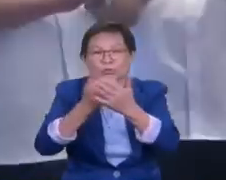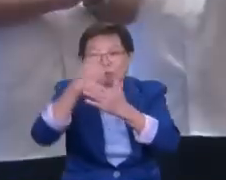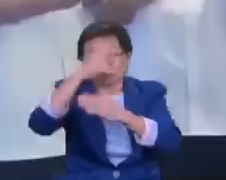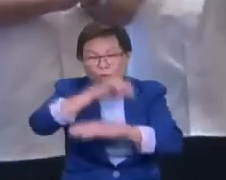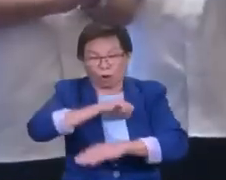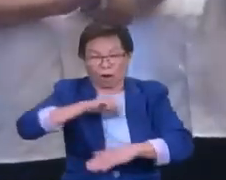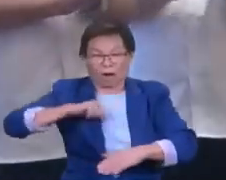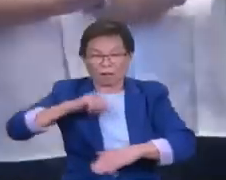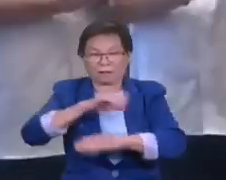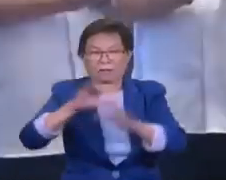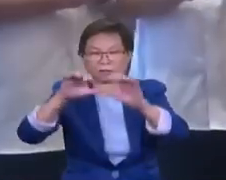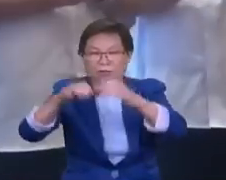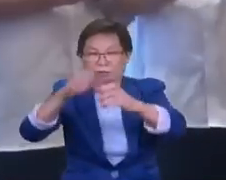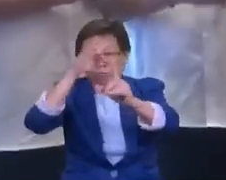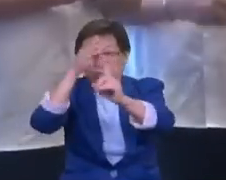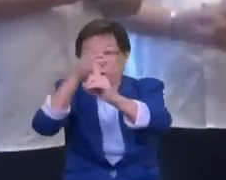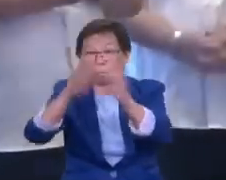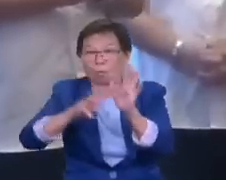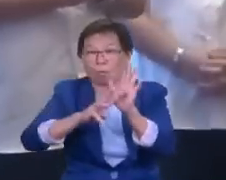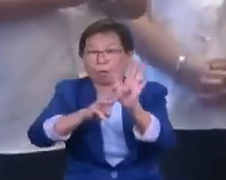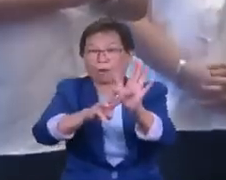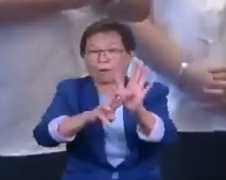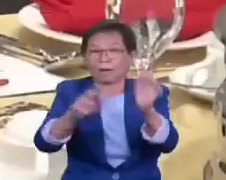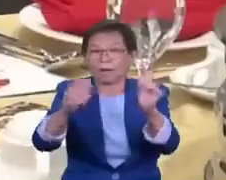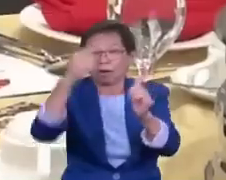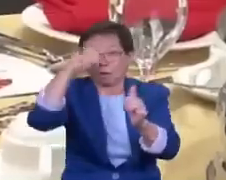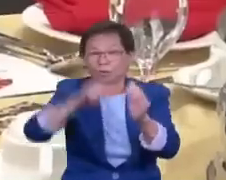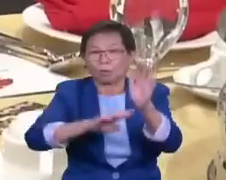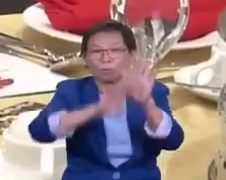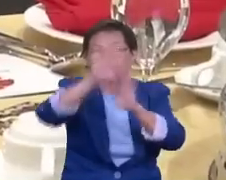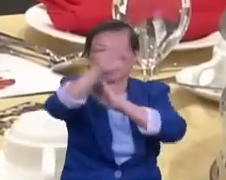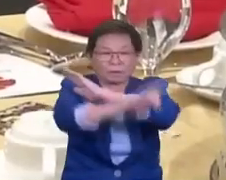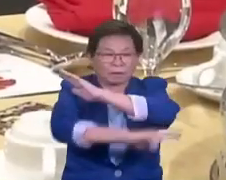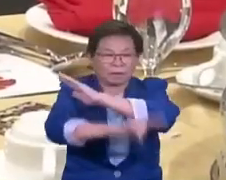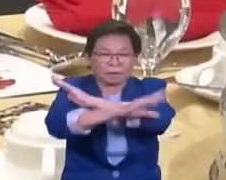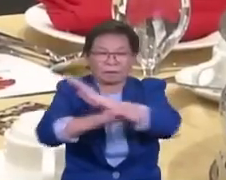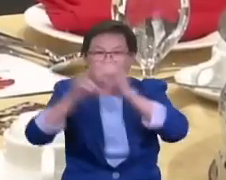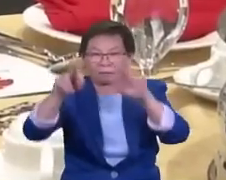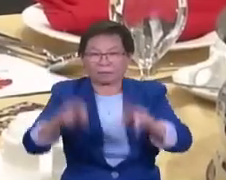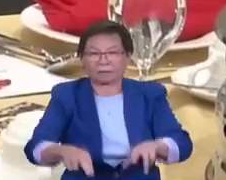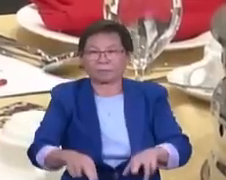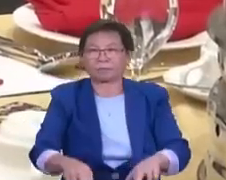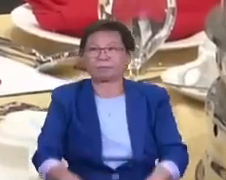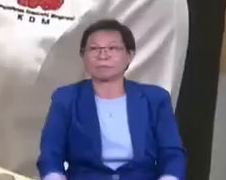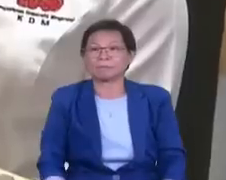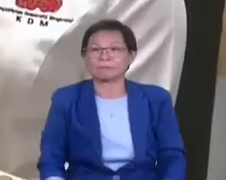ahlinya dan golongan sasar yang diwakili demi pembangunan negeri dan